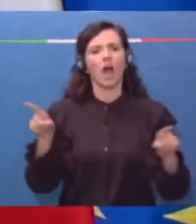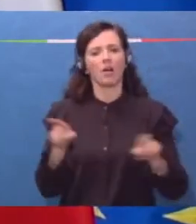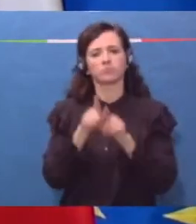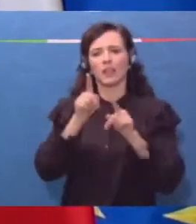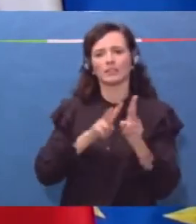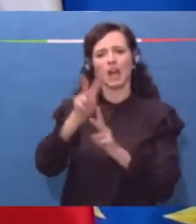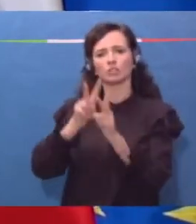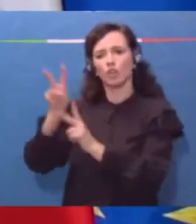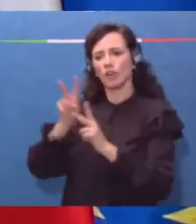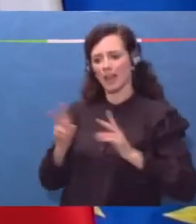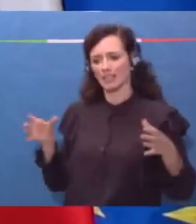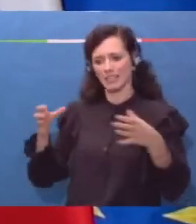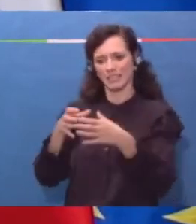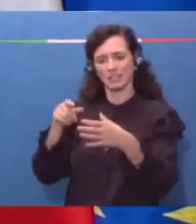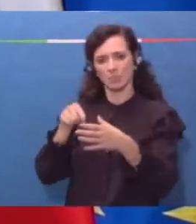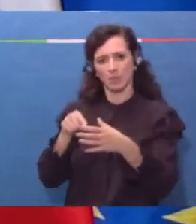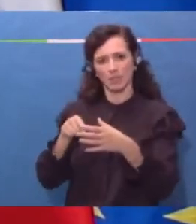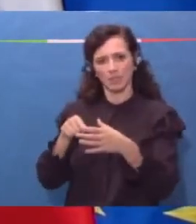nazionalismi e